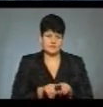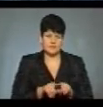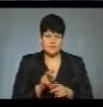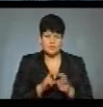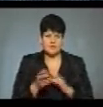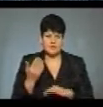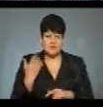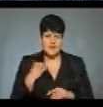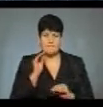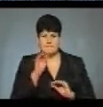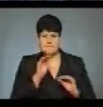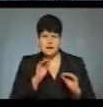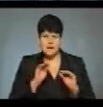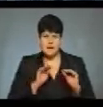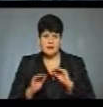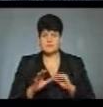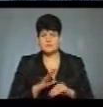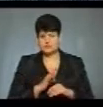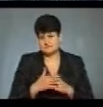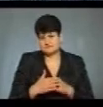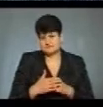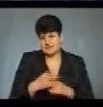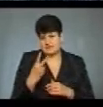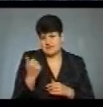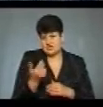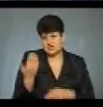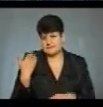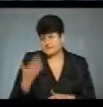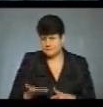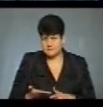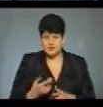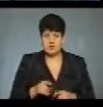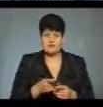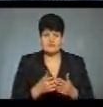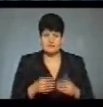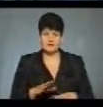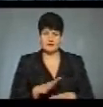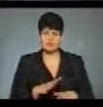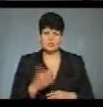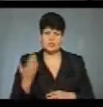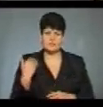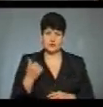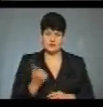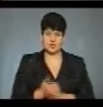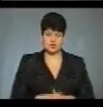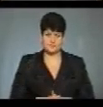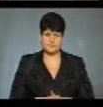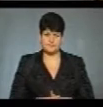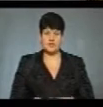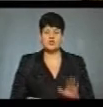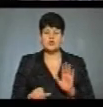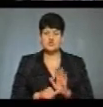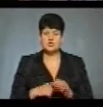швидше. А вже прикраси йшли буквально десь два тижні тому назад, так як виставка була в нас минулого тижня. Шість робіт